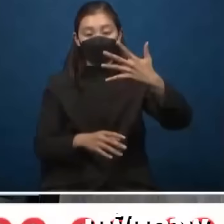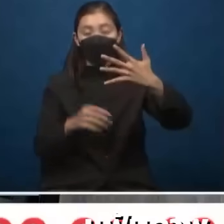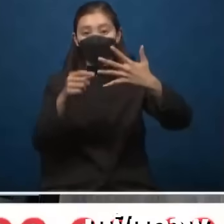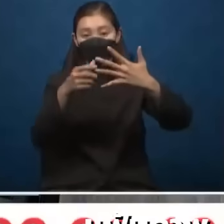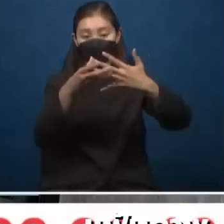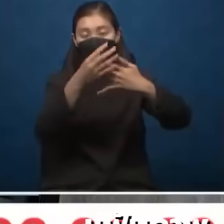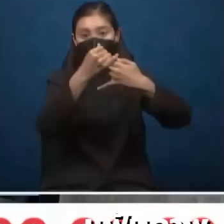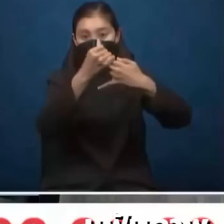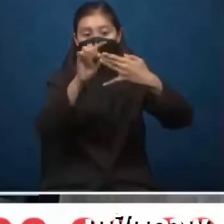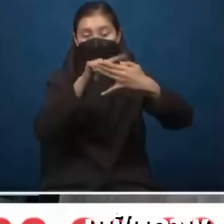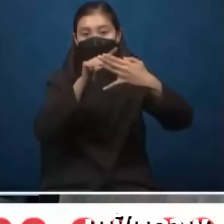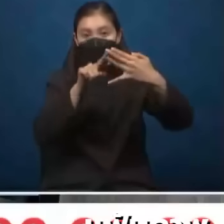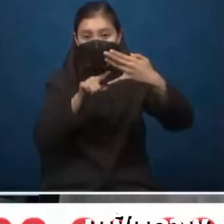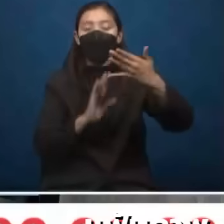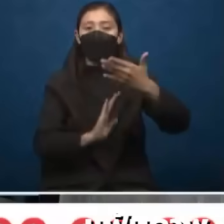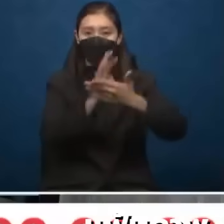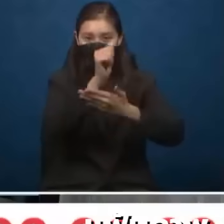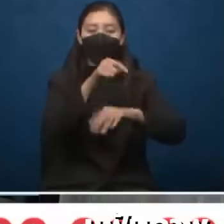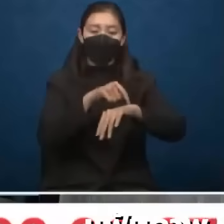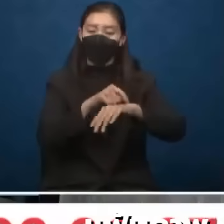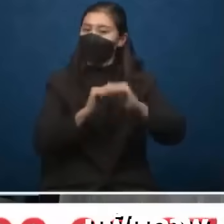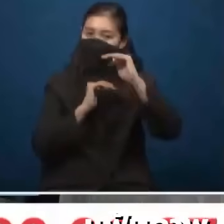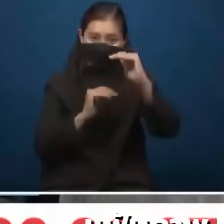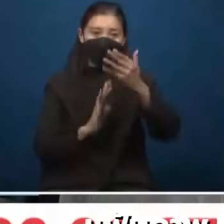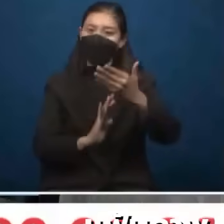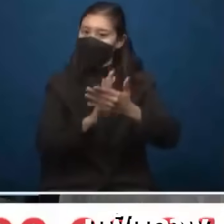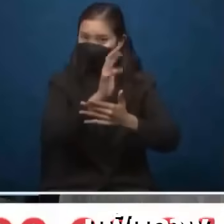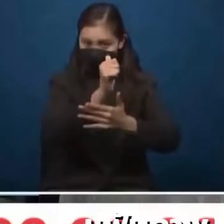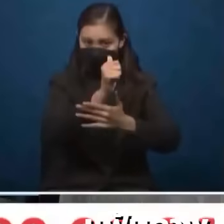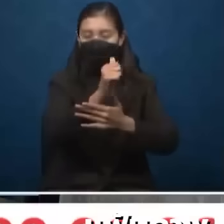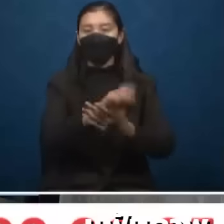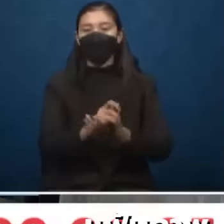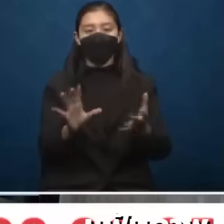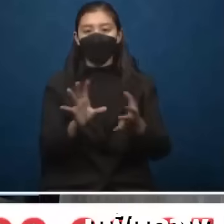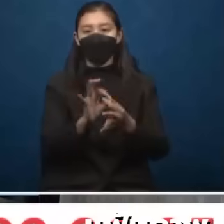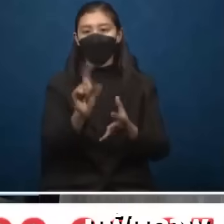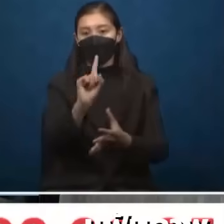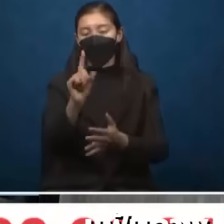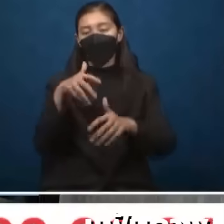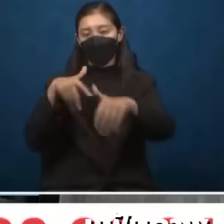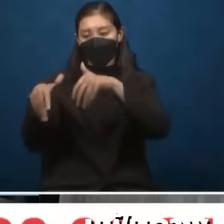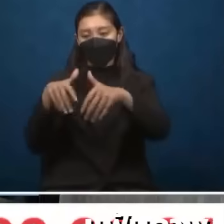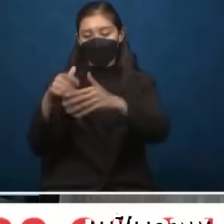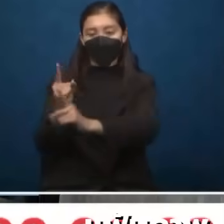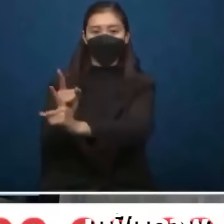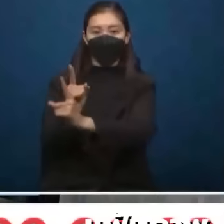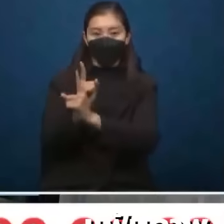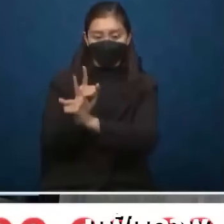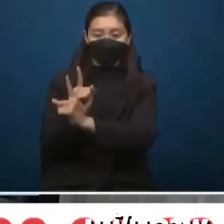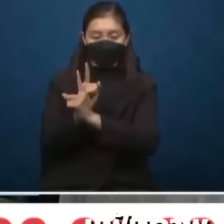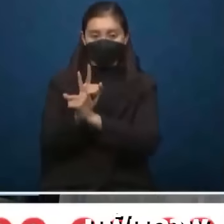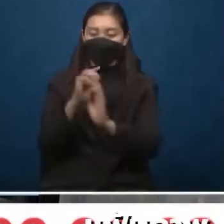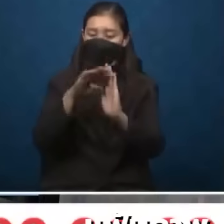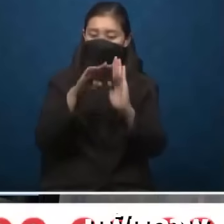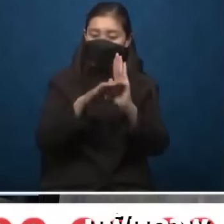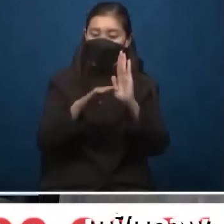จนออกมาก่อนก็เป็นข้อสงสัยข้อกังวลที่อาจจะไม่ได้รับความเห็นชอบหากไม่สามาร